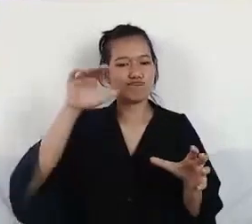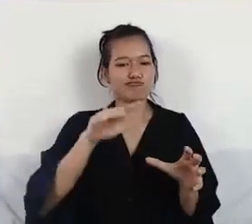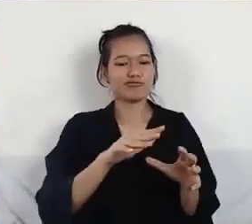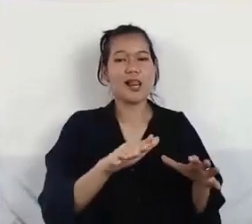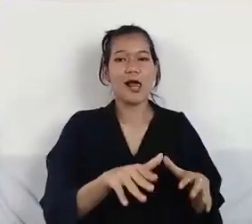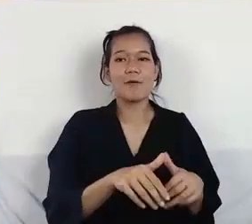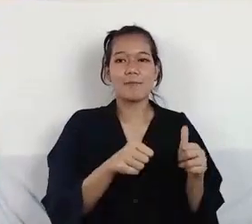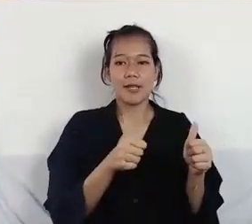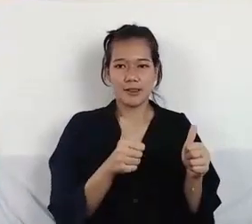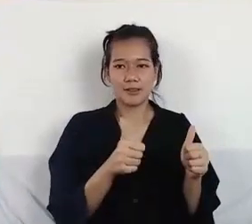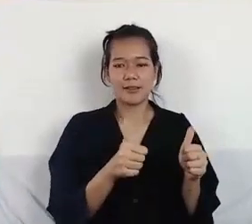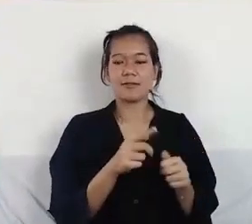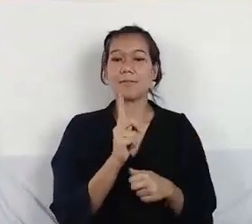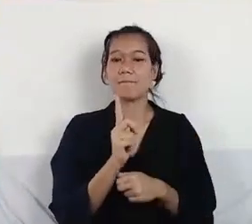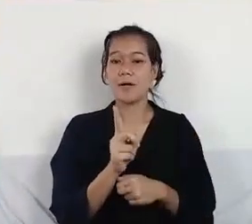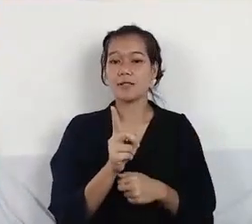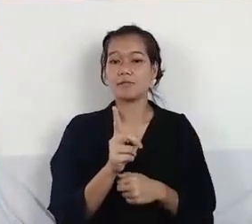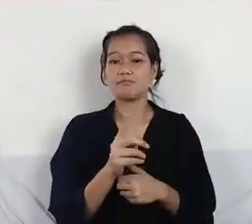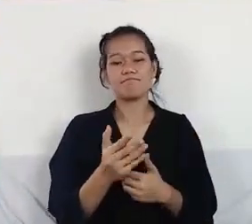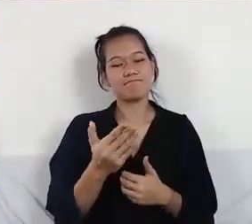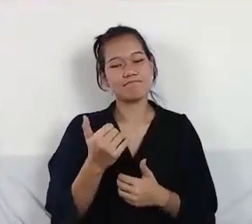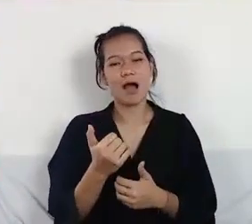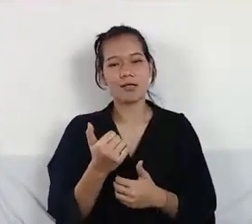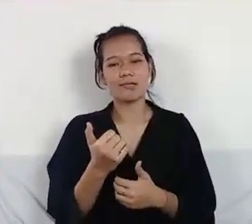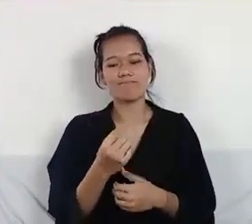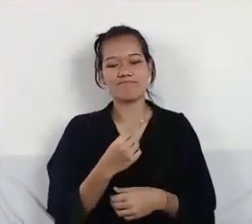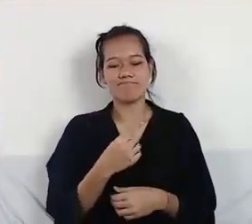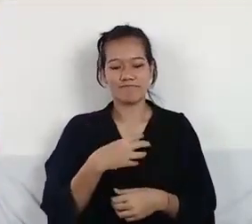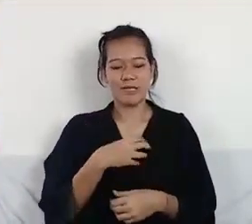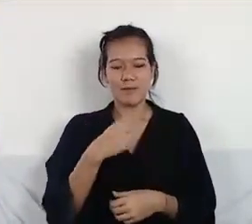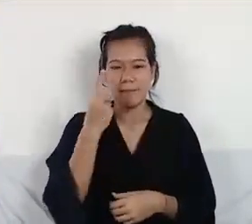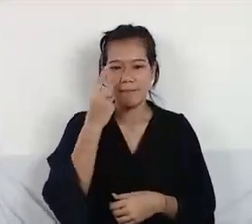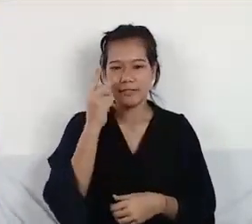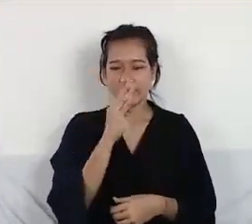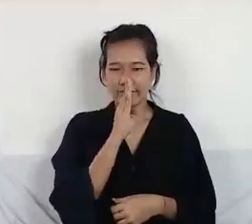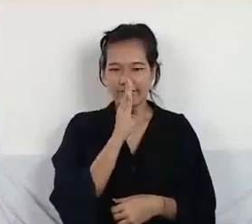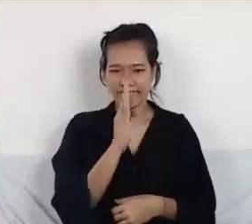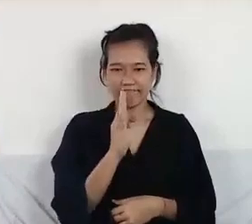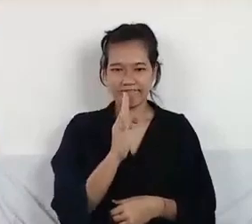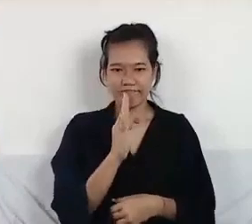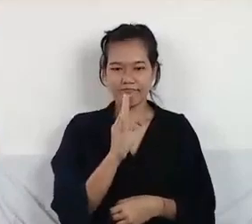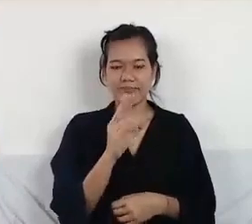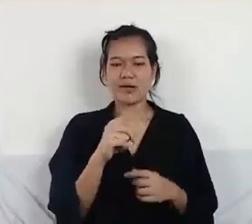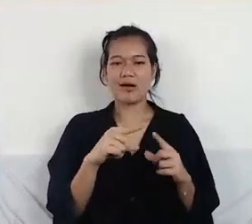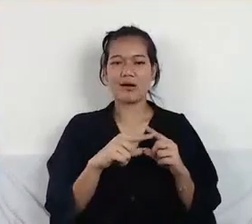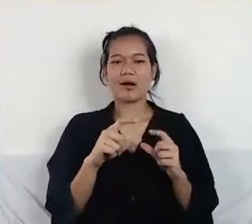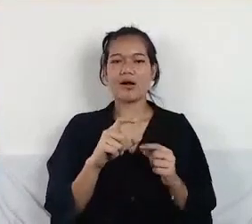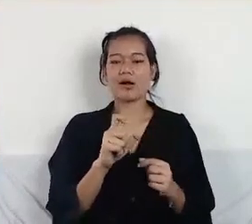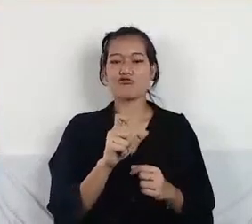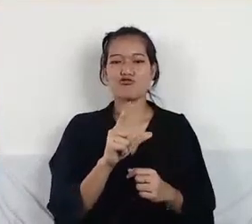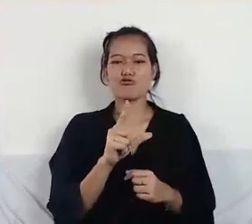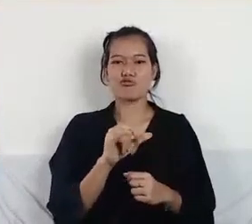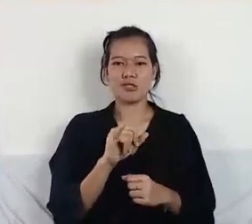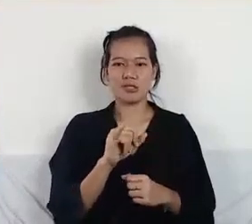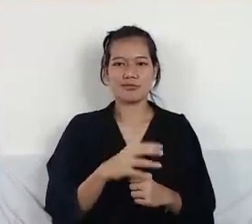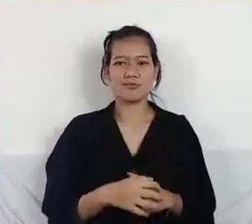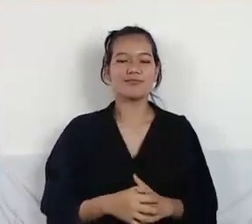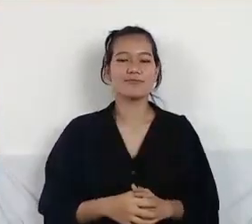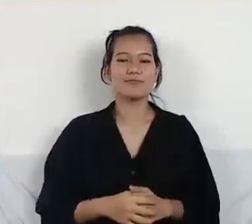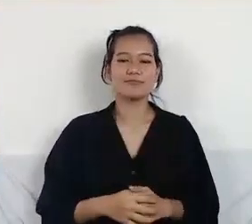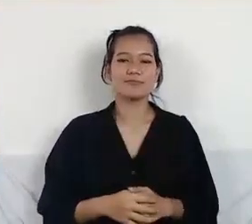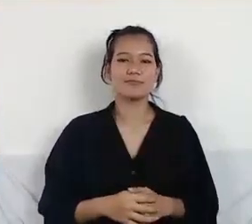ini, maka mari kita mengakui iman percaya kita melalui pengakuan iman